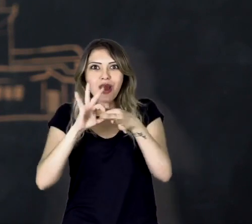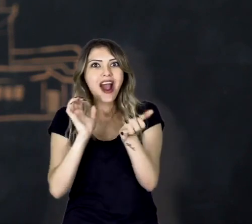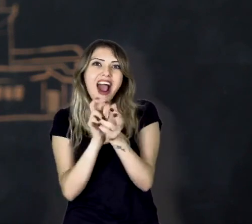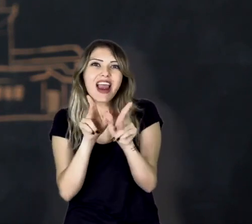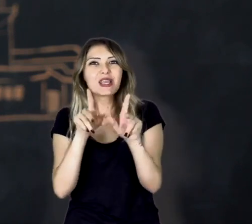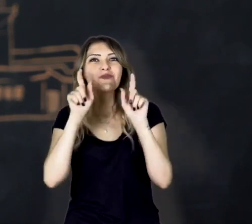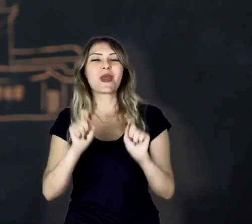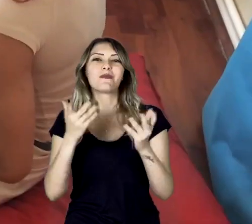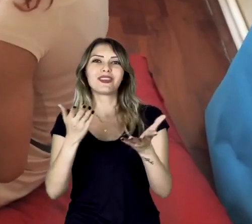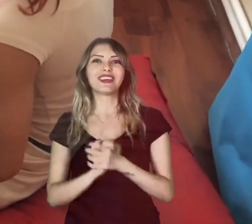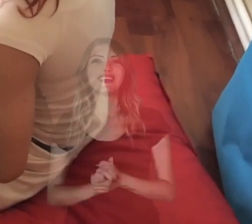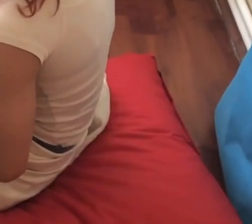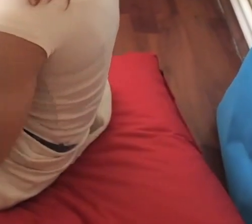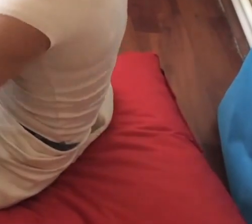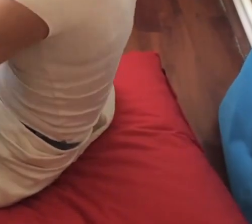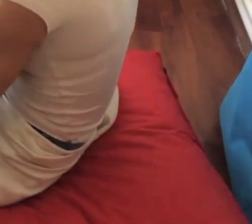aile kazandırmış oldu.